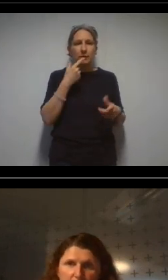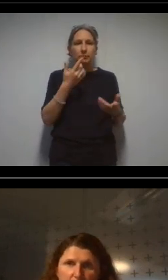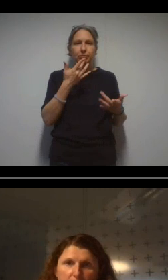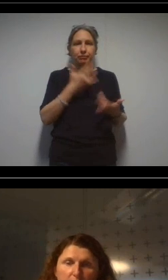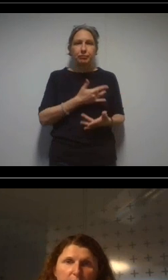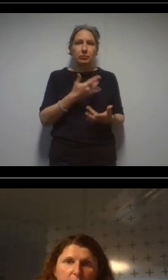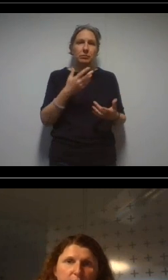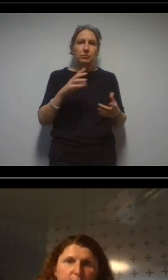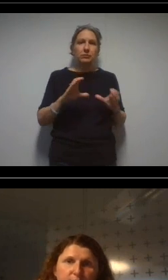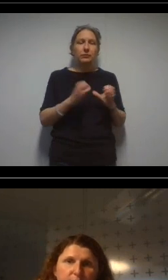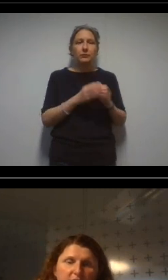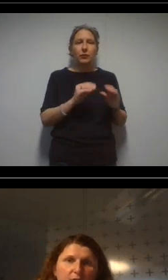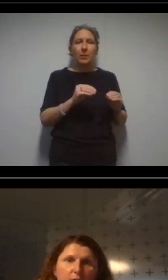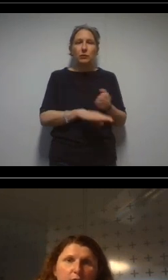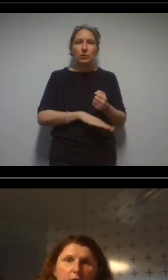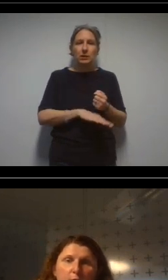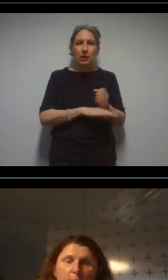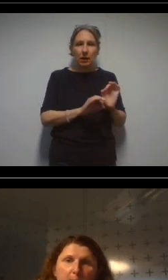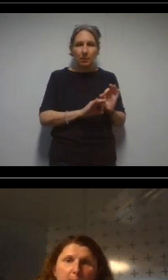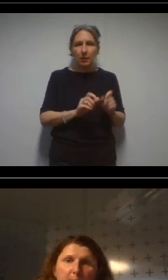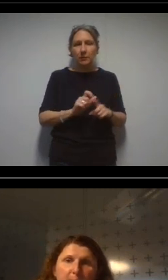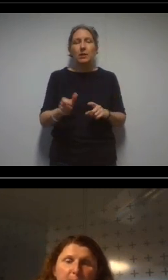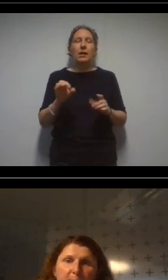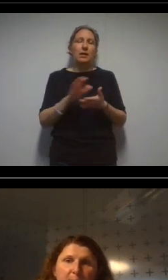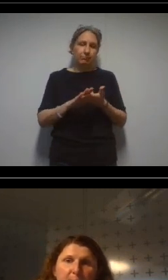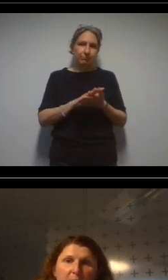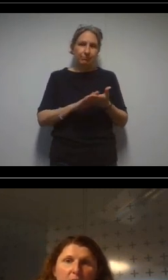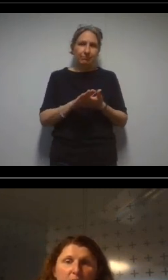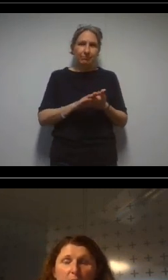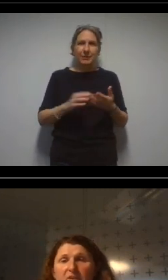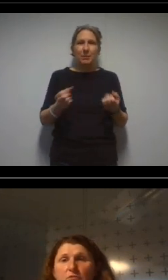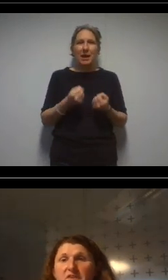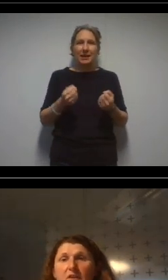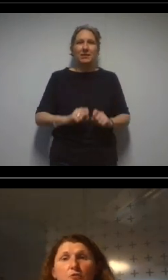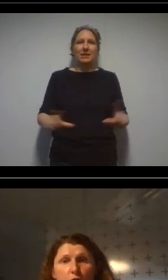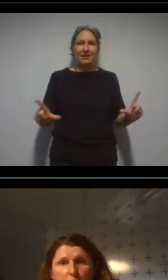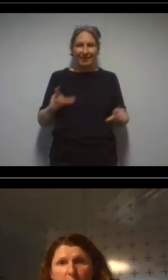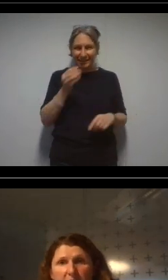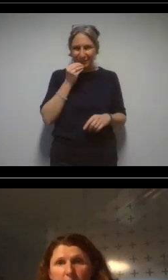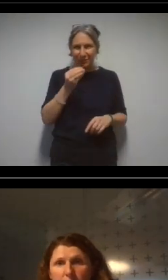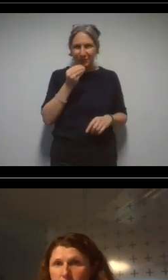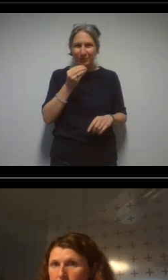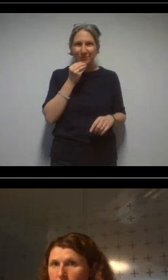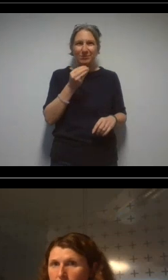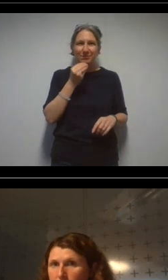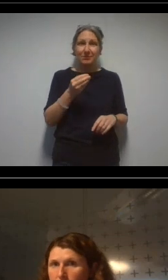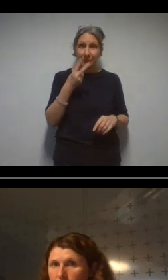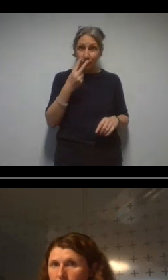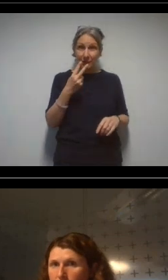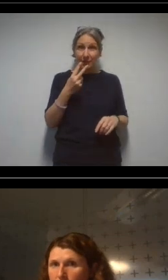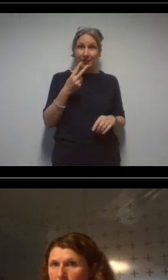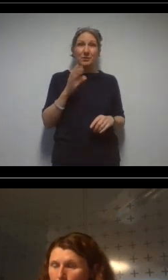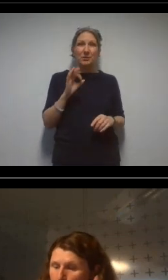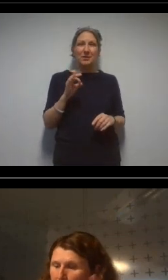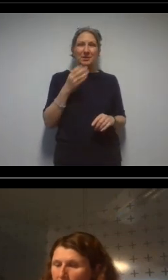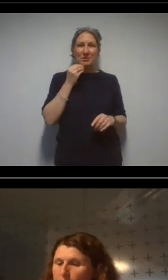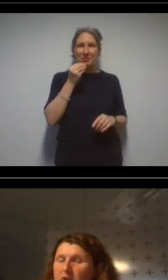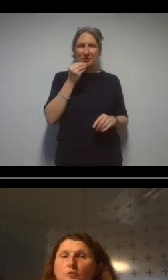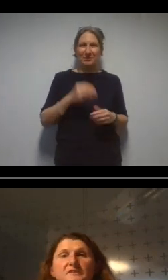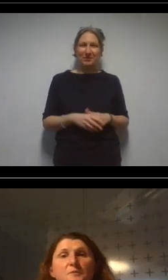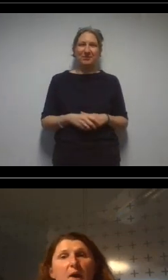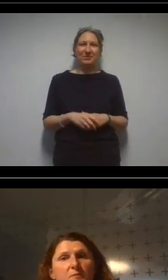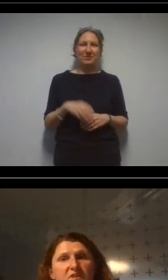bacheliers. Ah voilà, parce que désolée, je n'avais pas activé l'écran, donc je ne le voyais pas. C'est bon. Il n'y a pas de souci. Et du coup, tu le vois maintenant? Ouais, c'est bon.